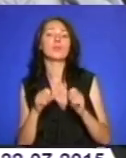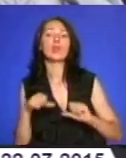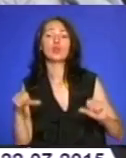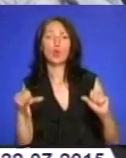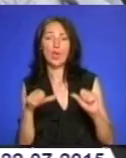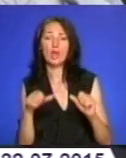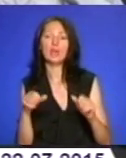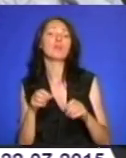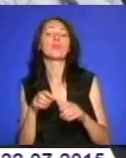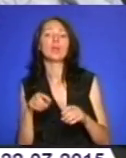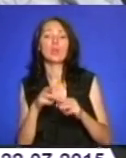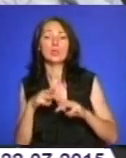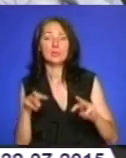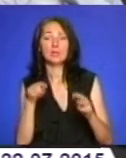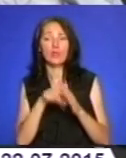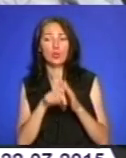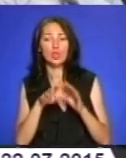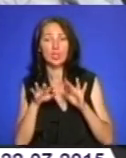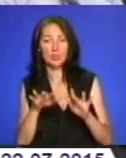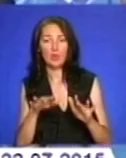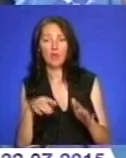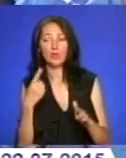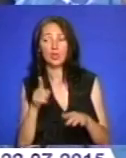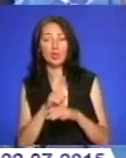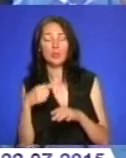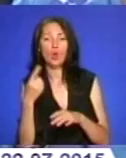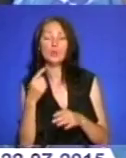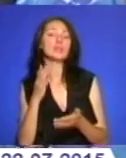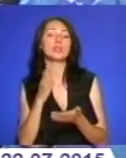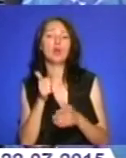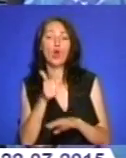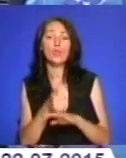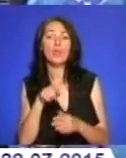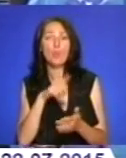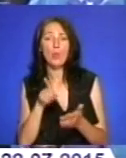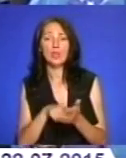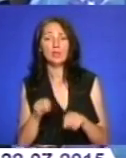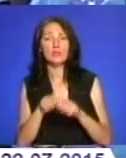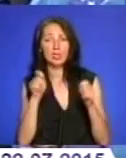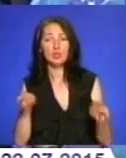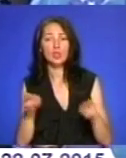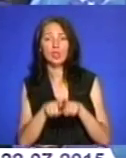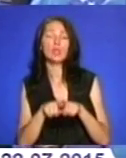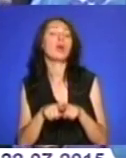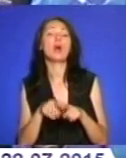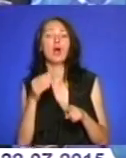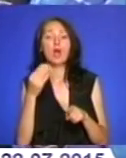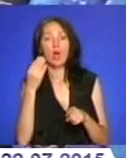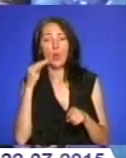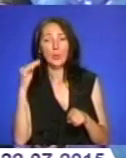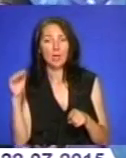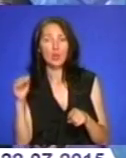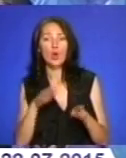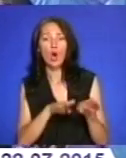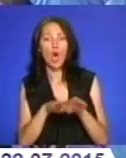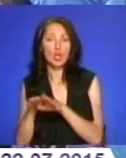Міністерства внутрішніх справ України в Тернопільській області ключовим стояло питання саме відкритості та досконалого рівня правоохоронного